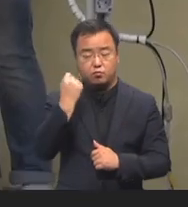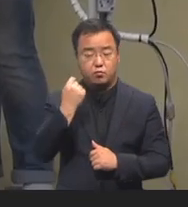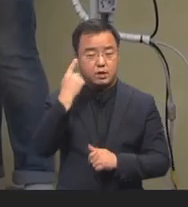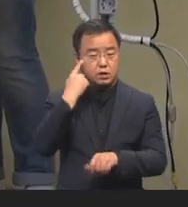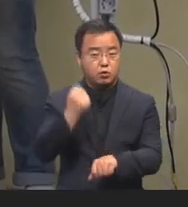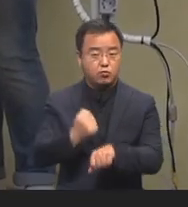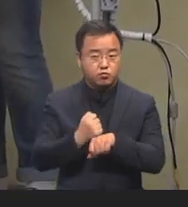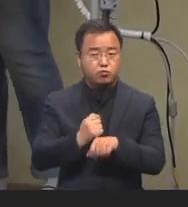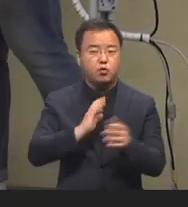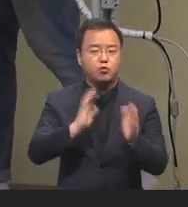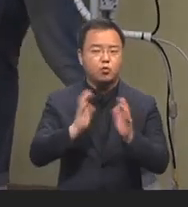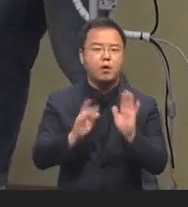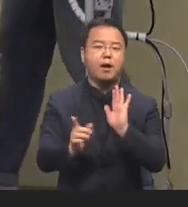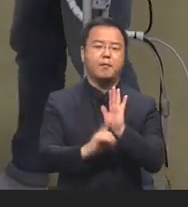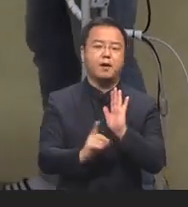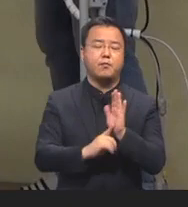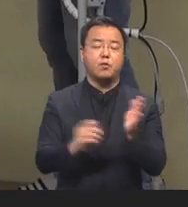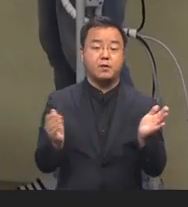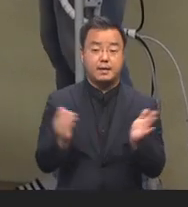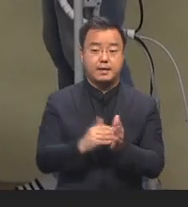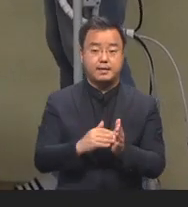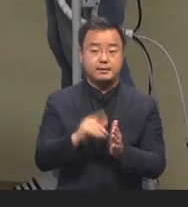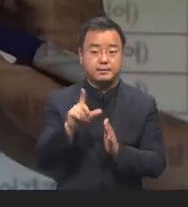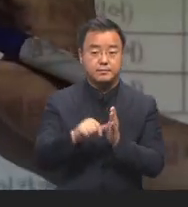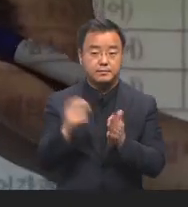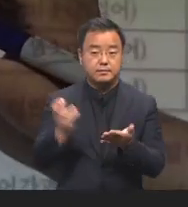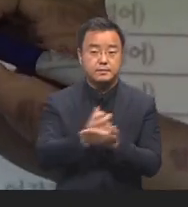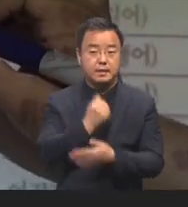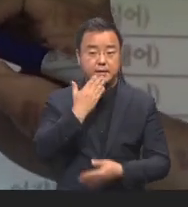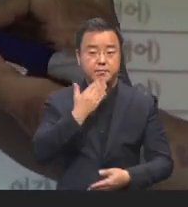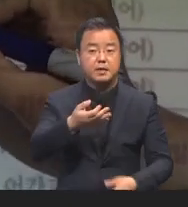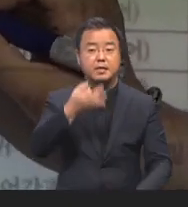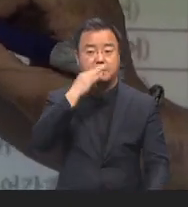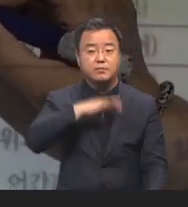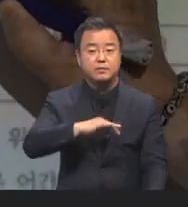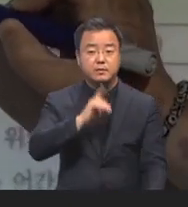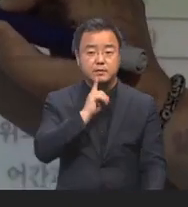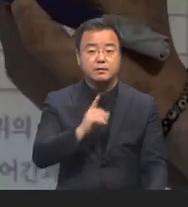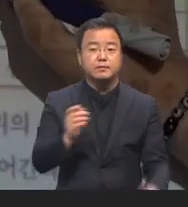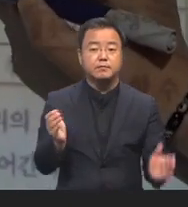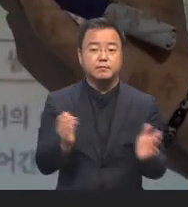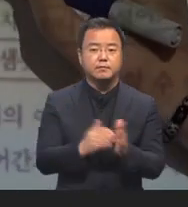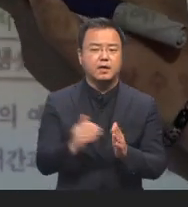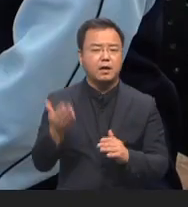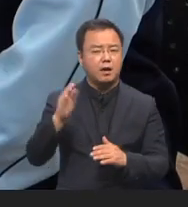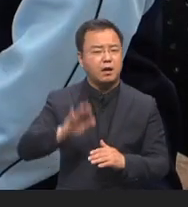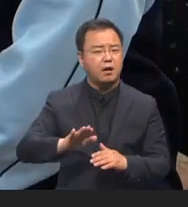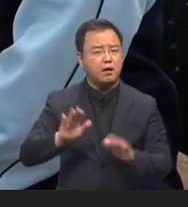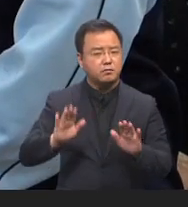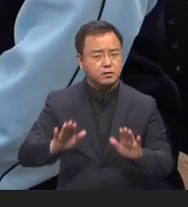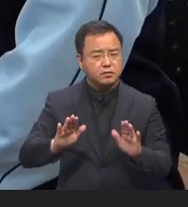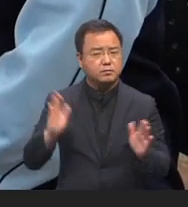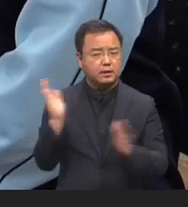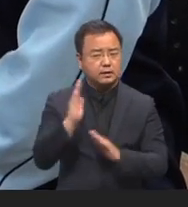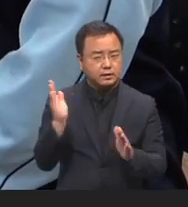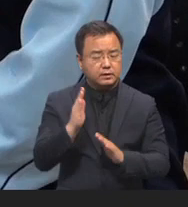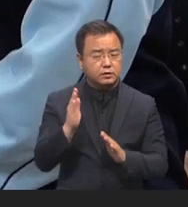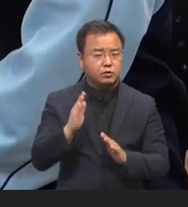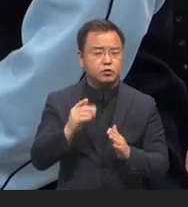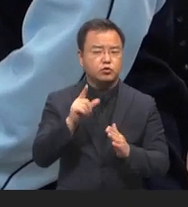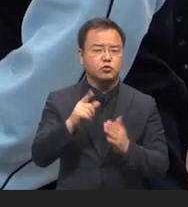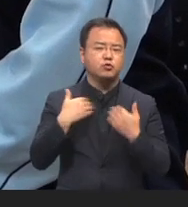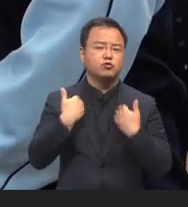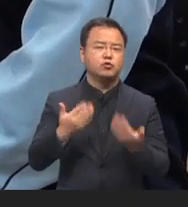토론, 발표 등의 수업 시간을 확보할 수 있다는 점도 장점으로 꼽혔는데요. 하지만 막상 학생들은 쉬는 시간